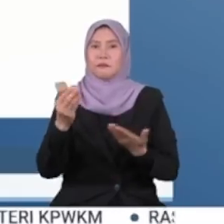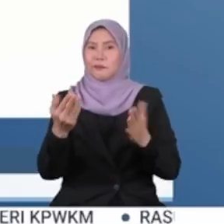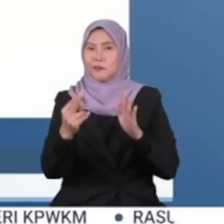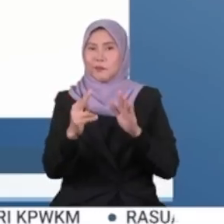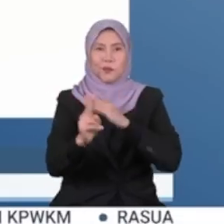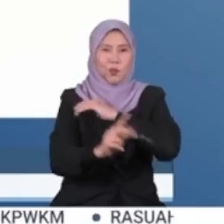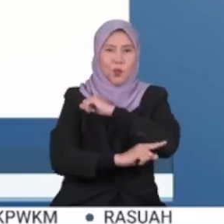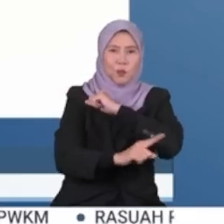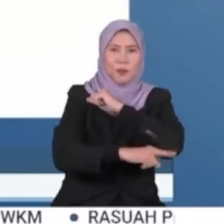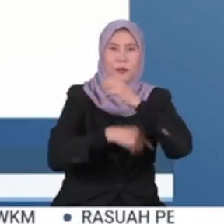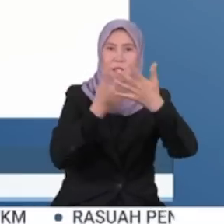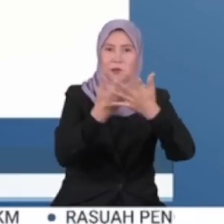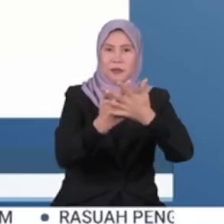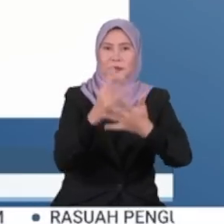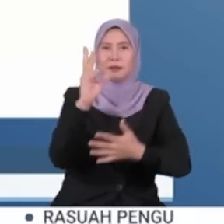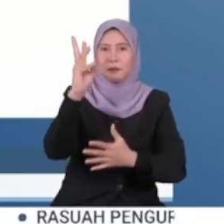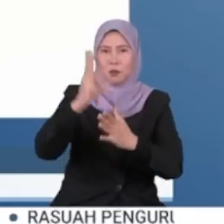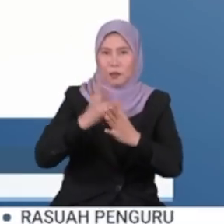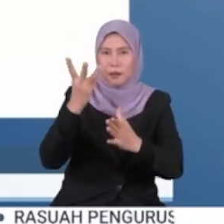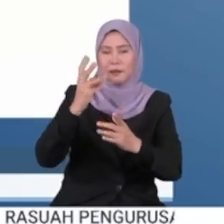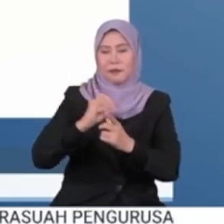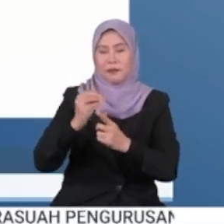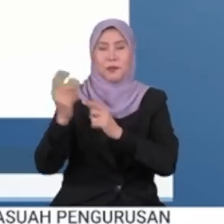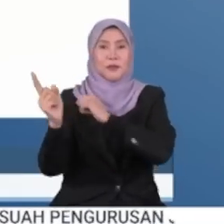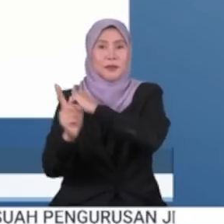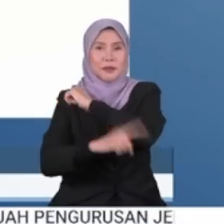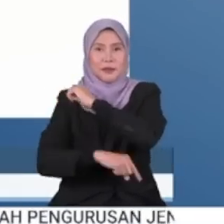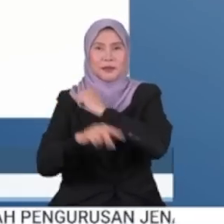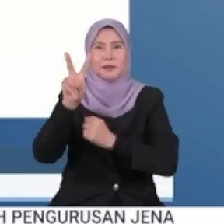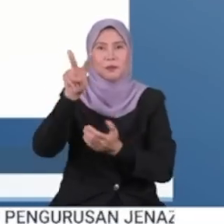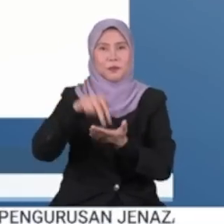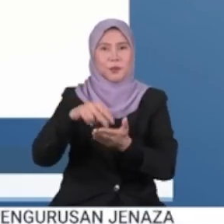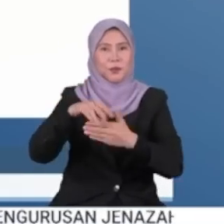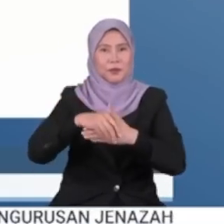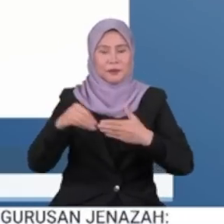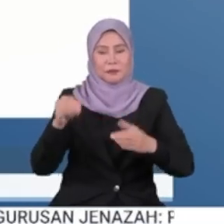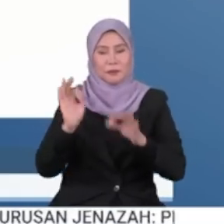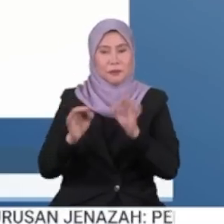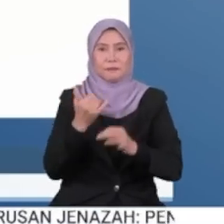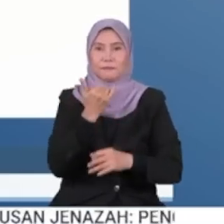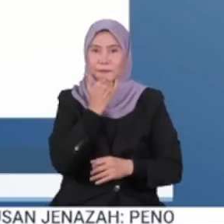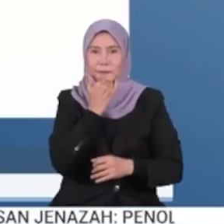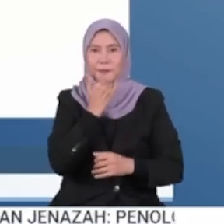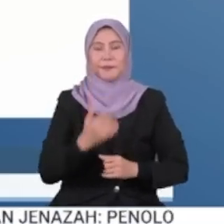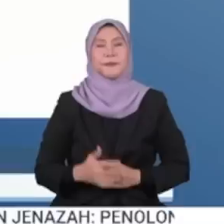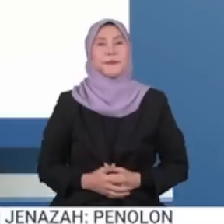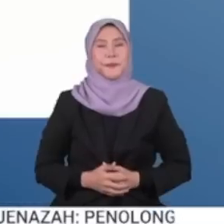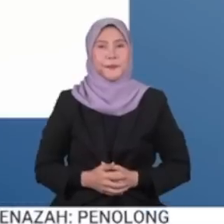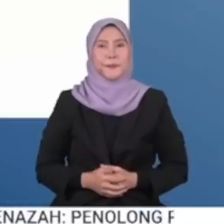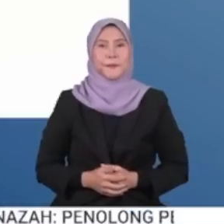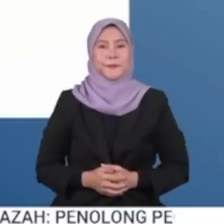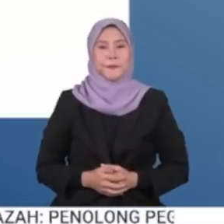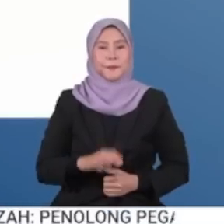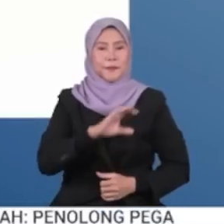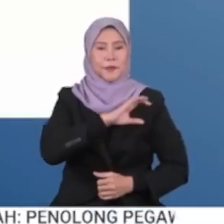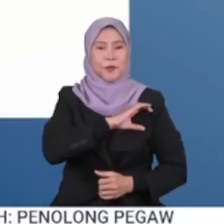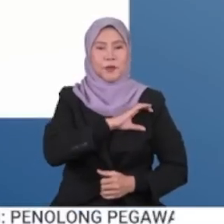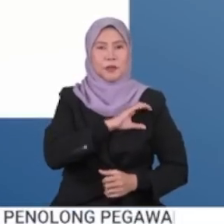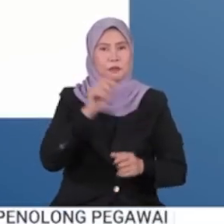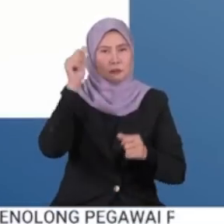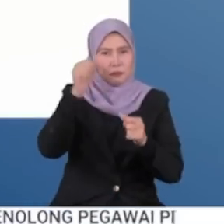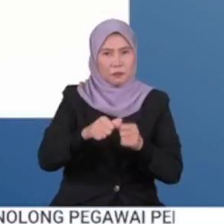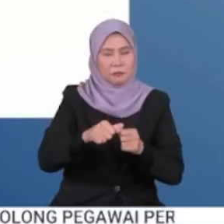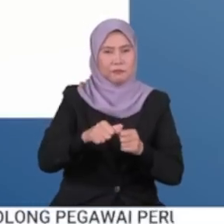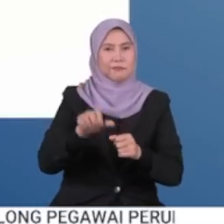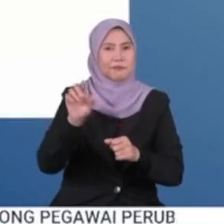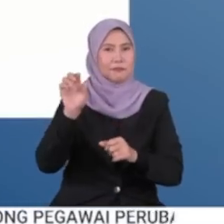memperuntukkan hukuman penjara 6 bulan atau denda sehingga RM2,000 jika sabit kesalahan. Polis turut